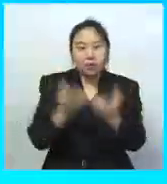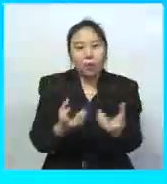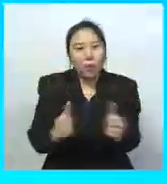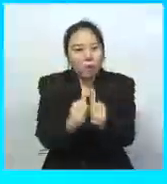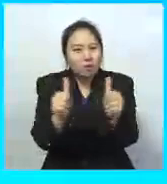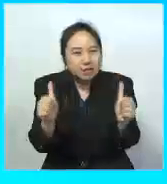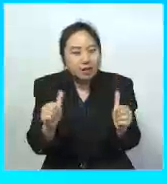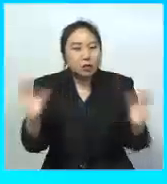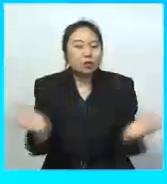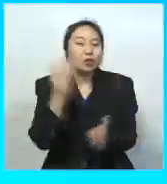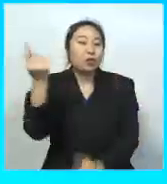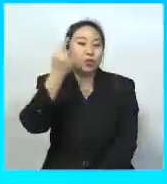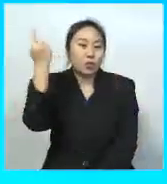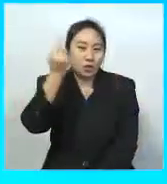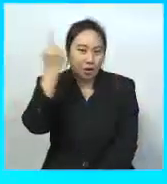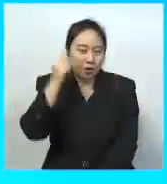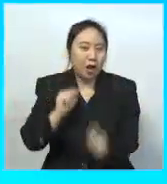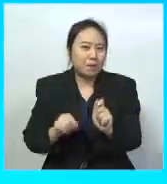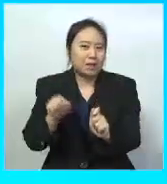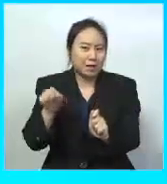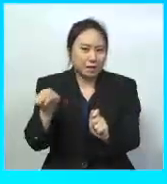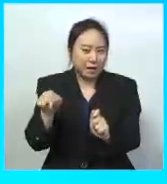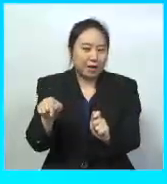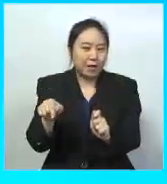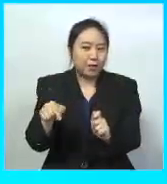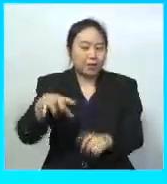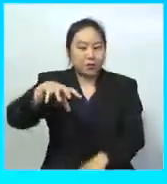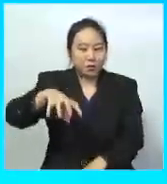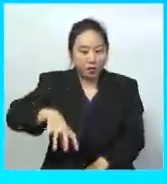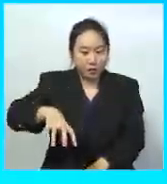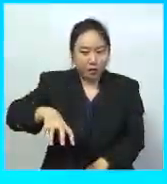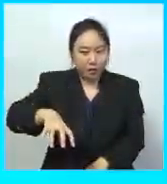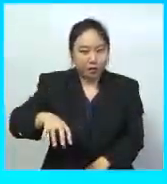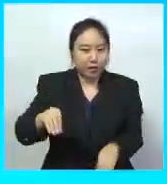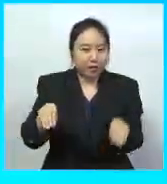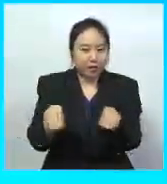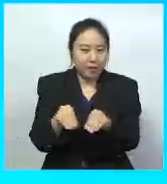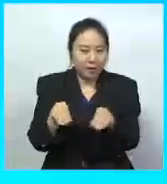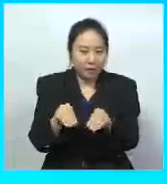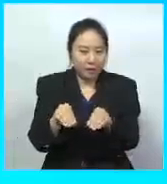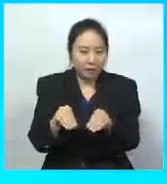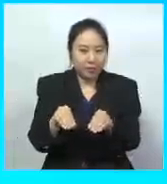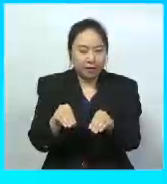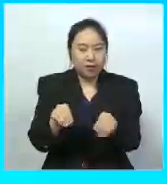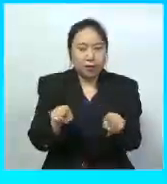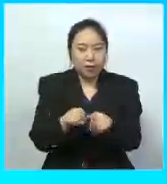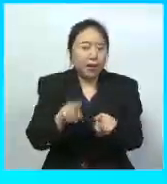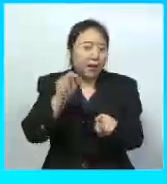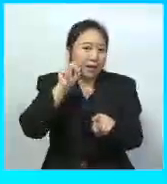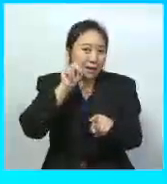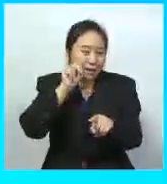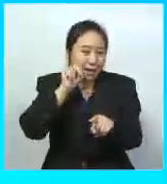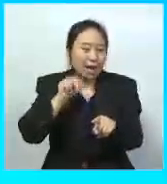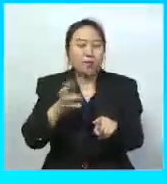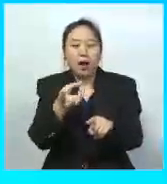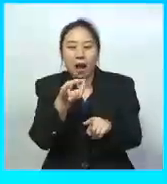และส่งเสริมการท่องเที่ยวซึ่งอำเภอชุมพลบุรีเป็นอำเภอที่ตั้งอยู่ที่บริเวณพื้นที่ที่เรียกว่าทุ่งกุลาร้องไห้เป็น